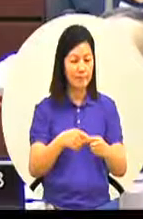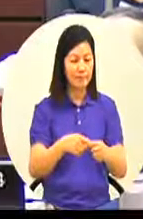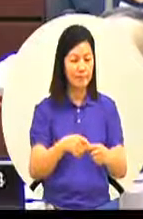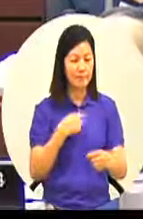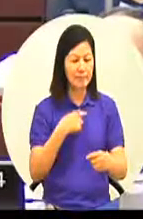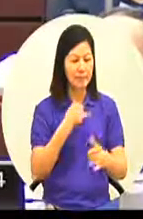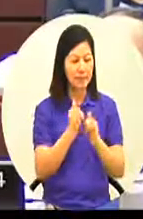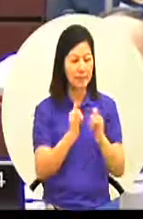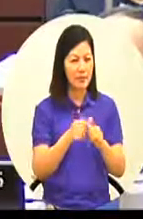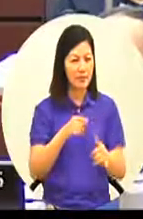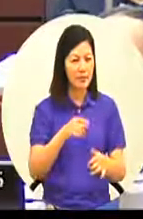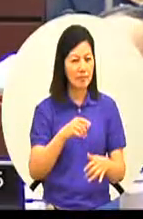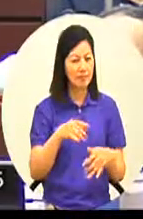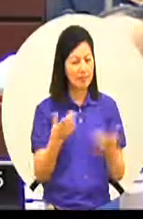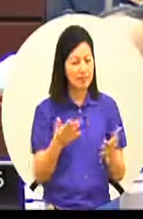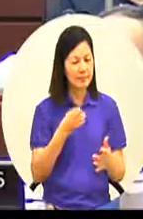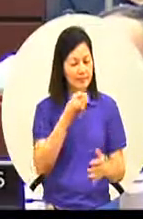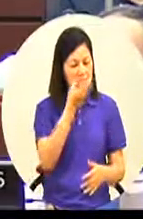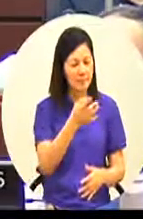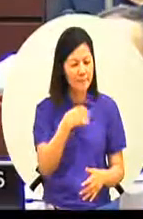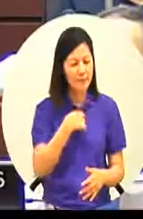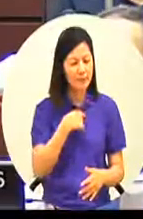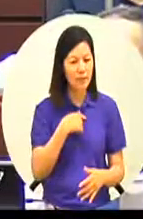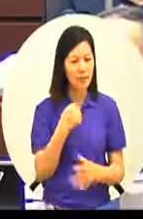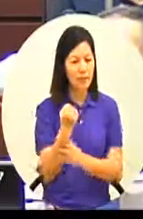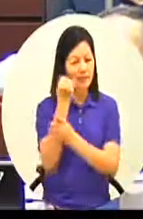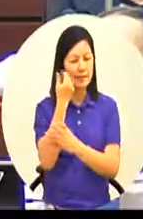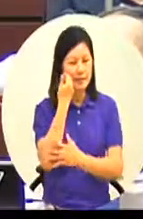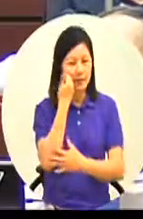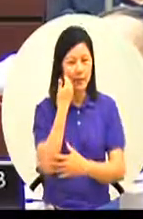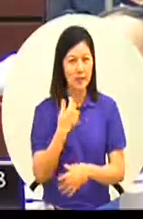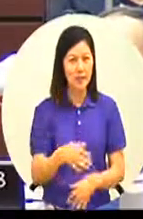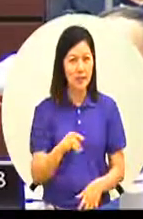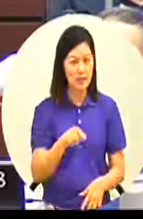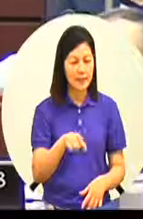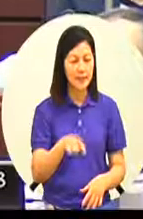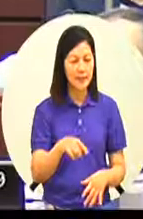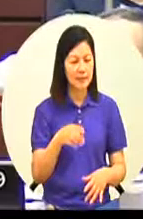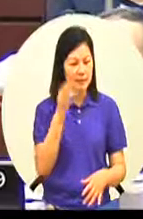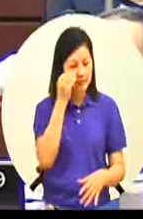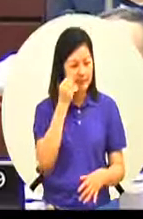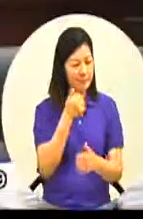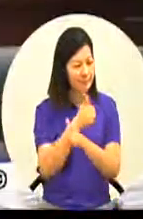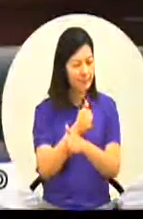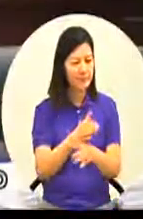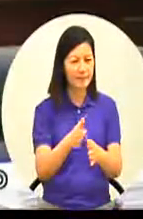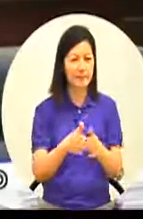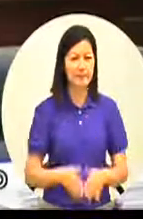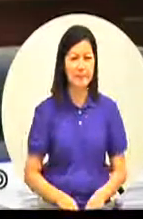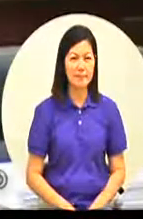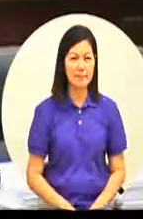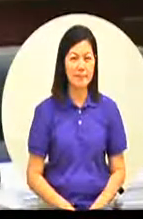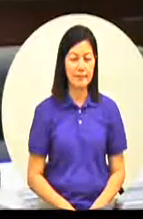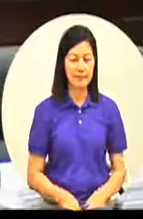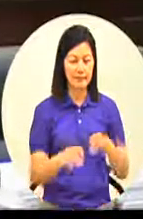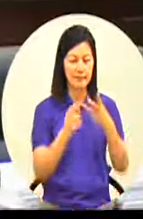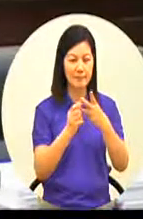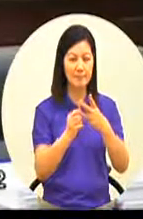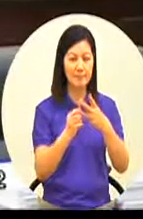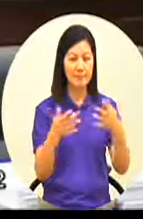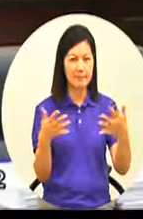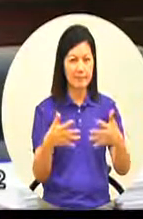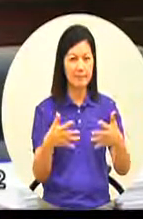持什么哈？所以我想这个也是我们发现这个事实，大家参考嘿。 对，那第三个